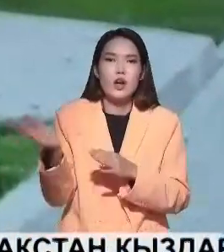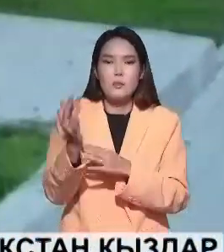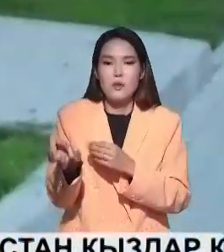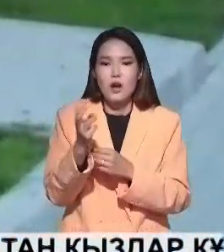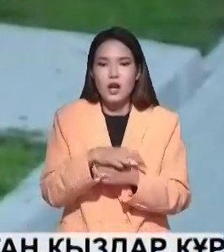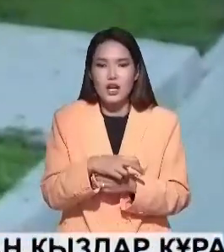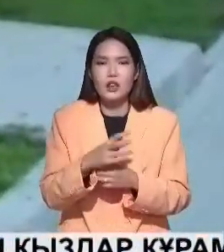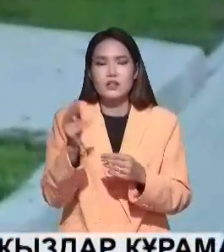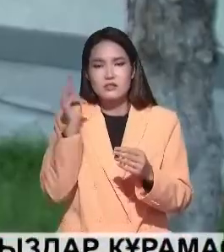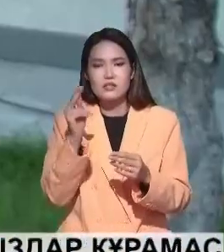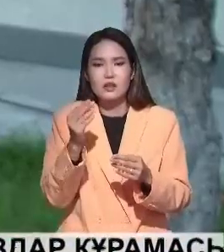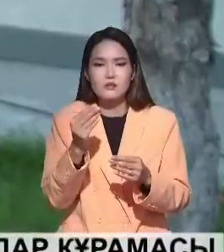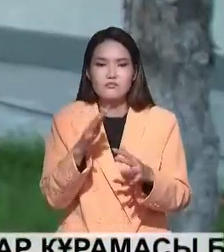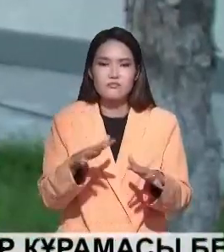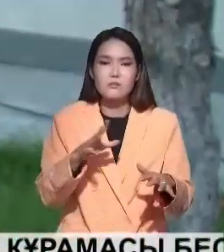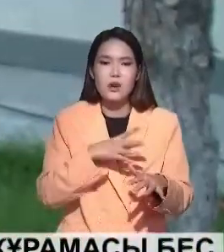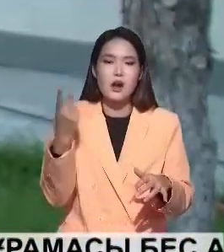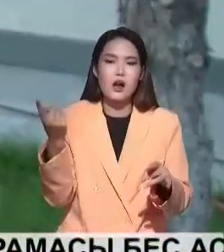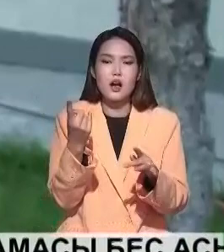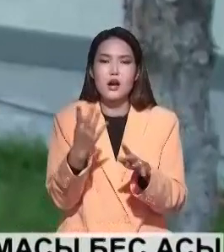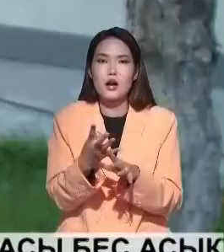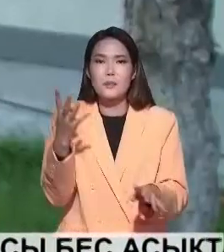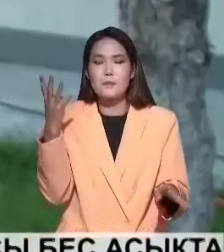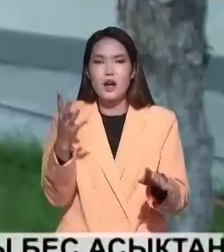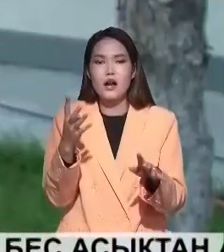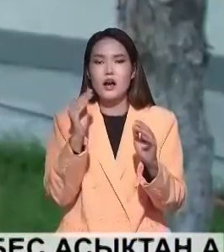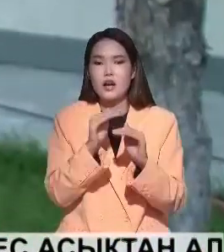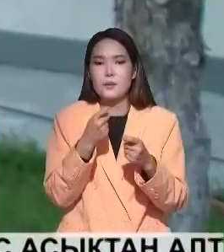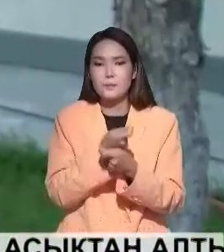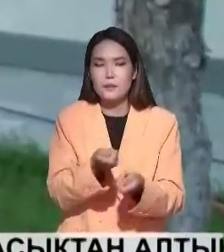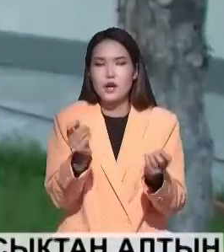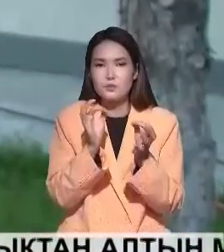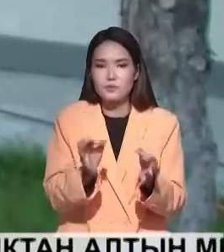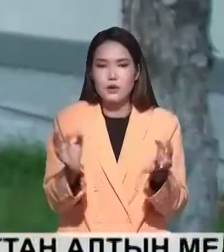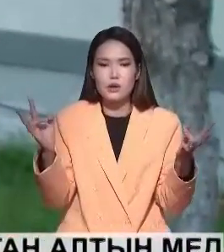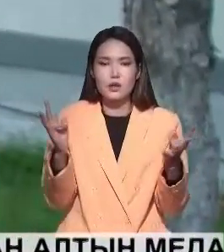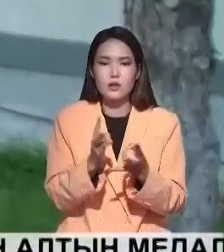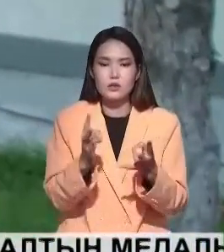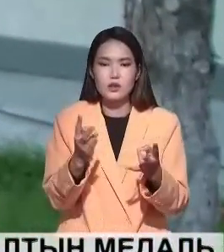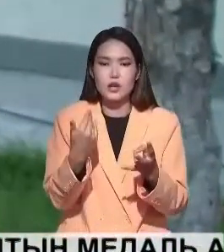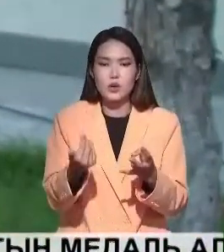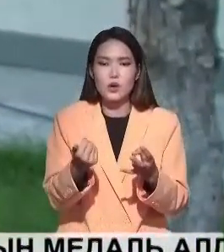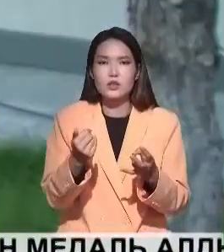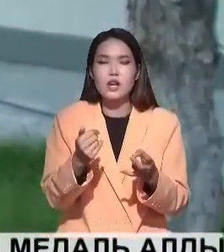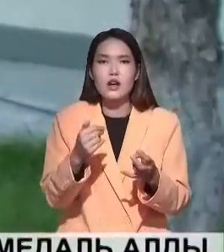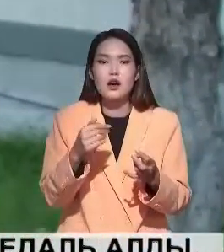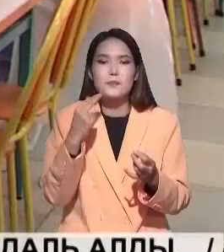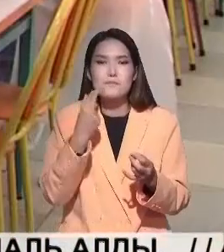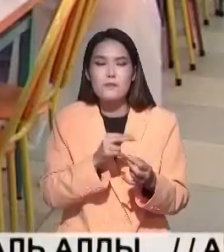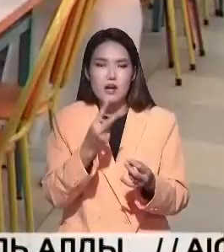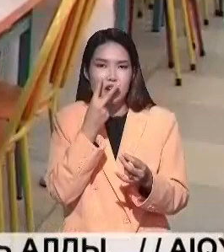Қалай сапа болады ода вообще? Ең бірінші тазалық қой, тазалық болған жерде барлығы болады. Соны жиі қарап тексеріп тұру